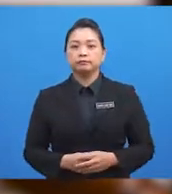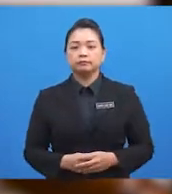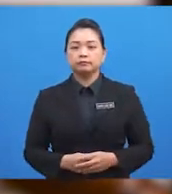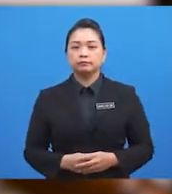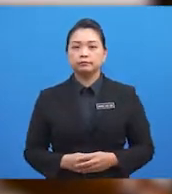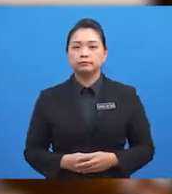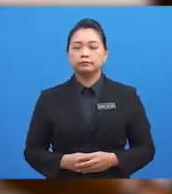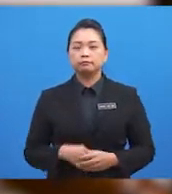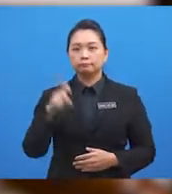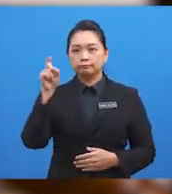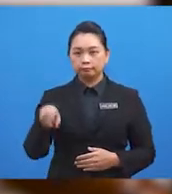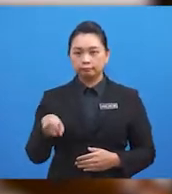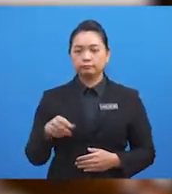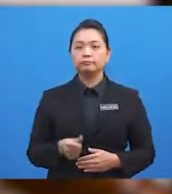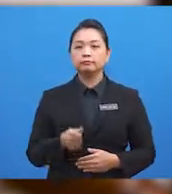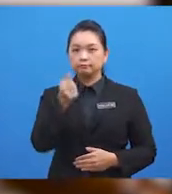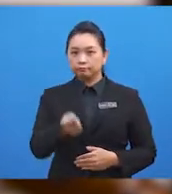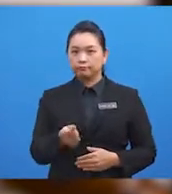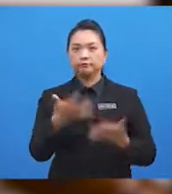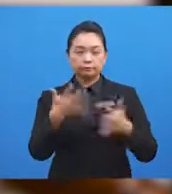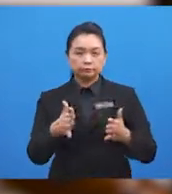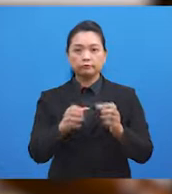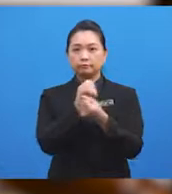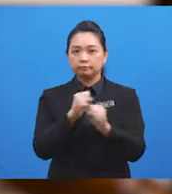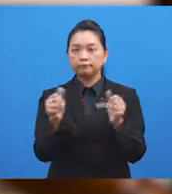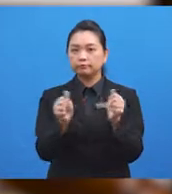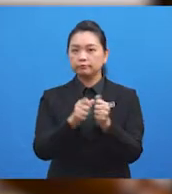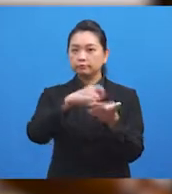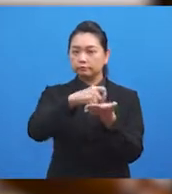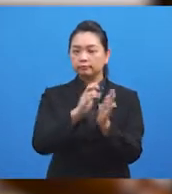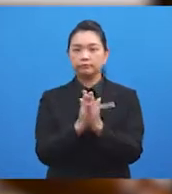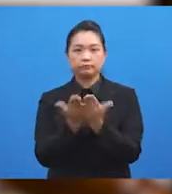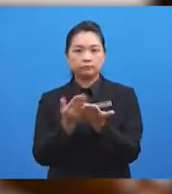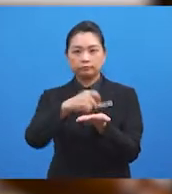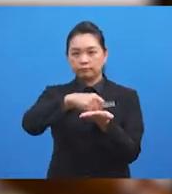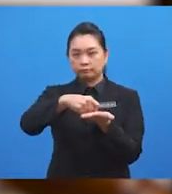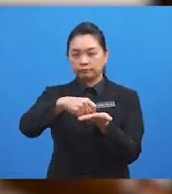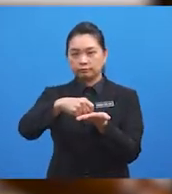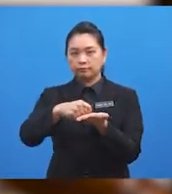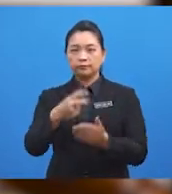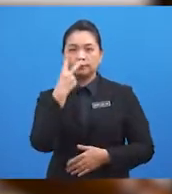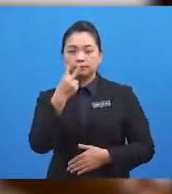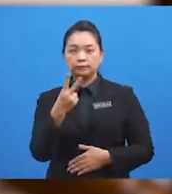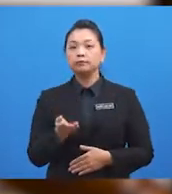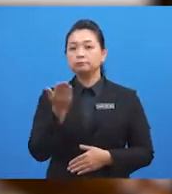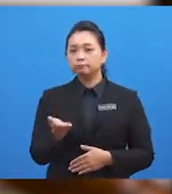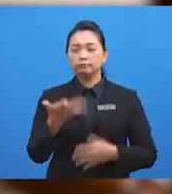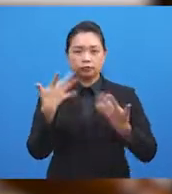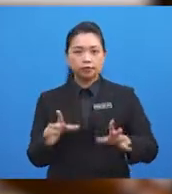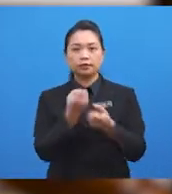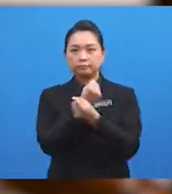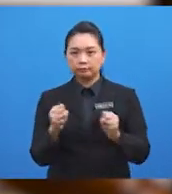teruskan, pastikan kamu telah bersedia dengan pen dan buku catatan. Nampaknya kamu sudah